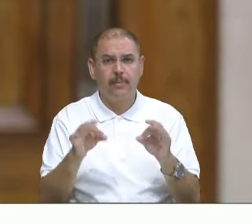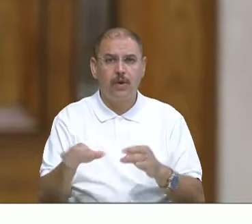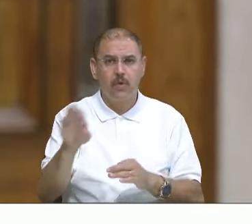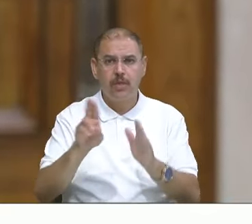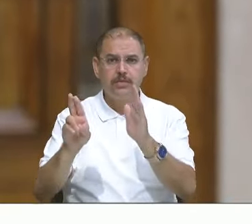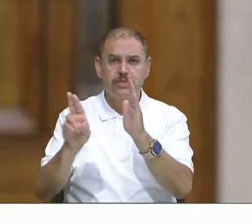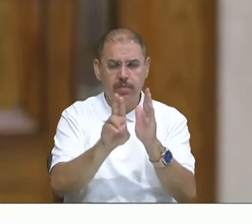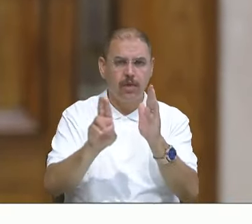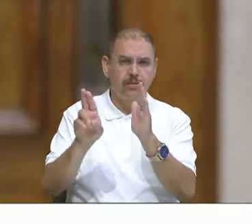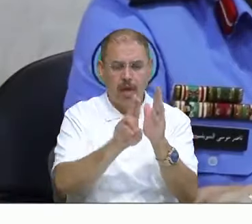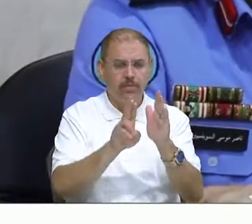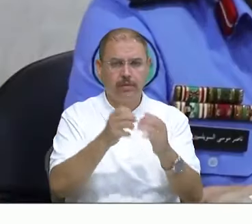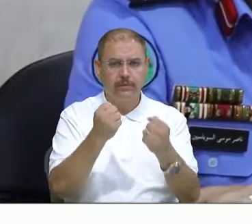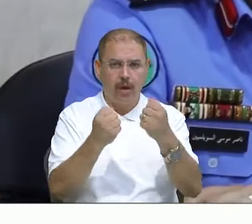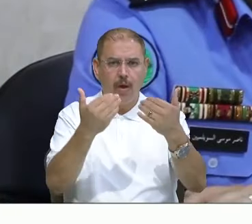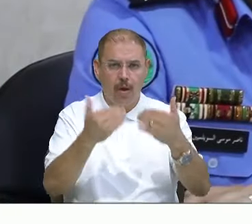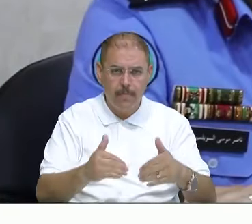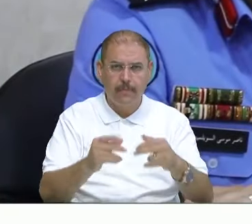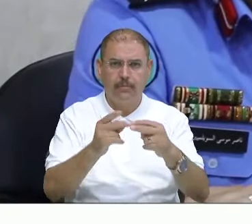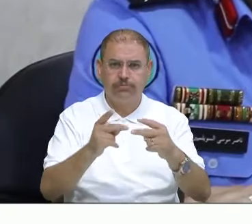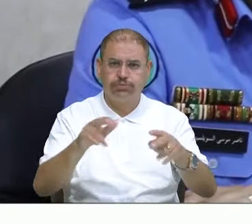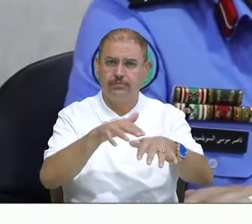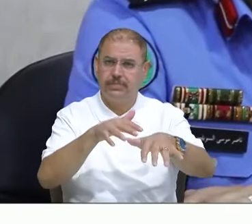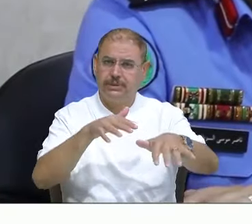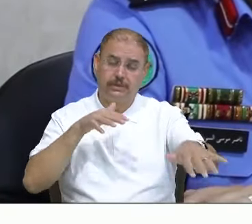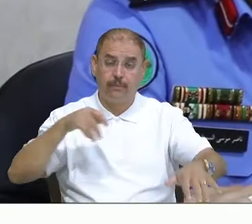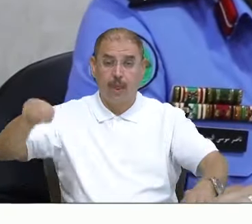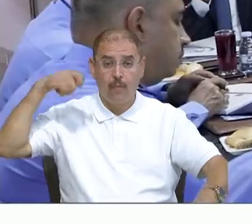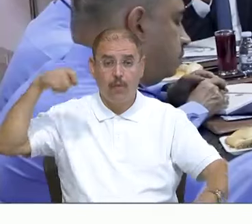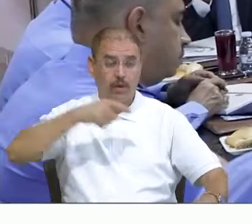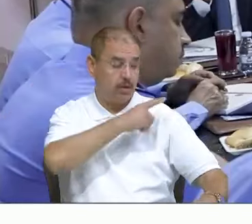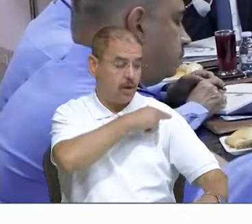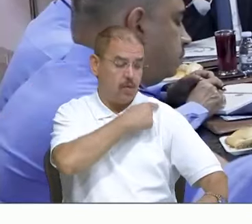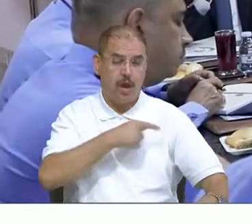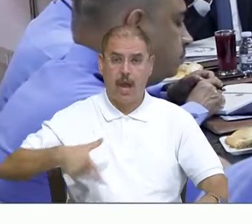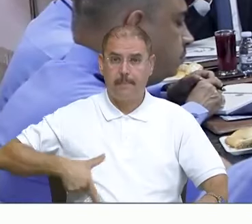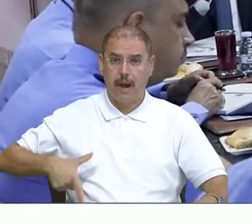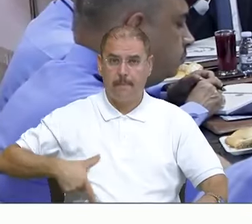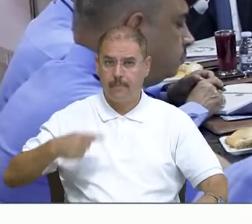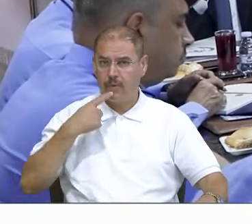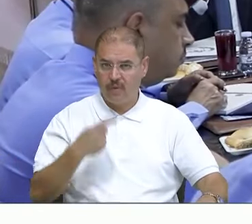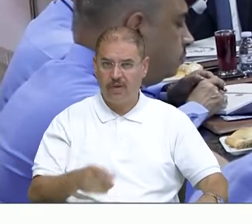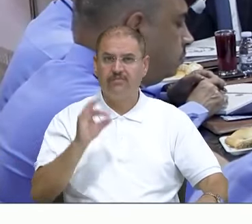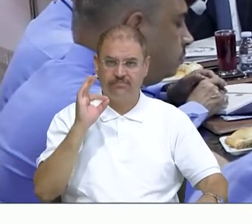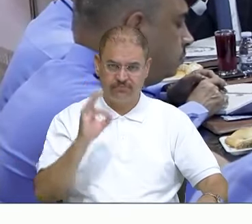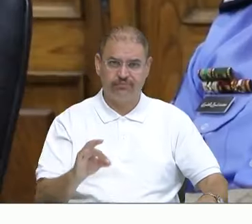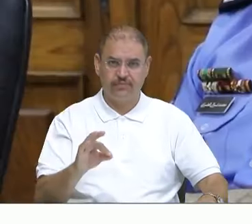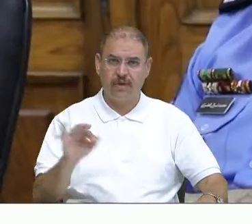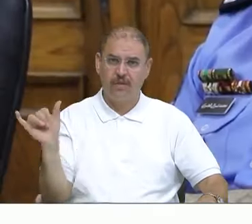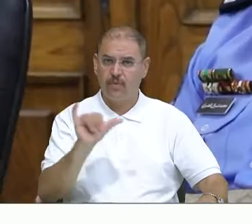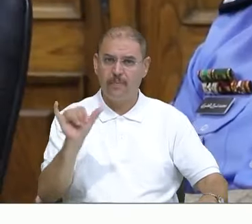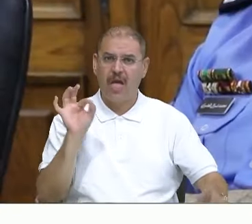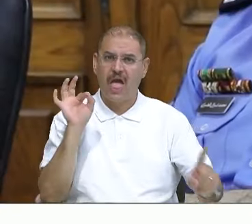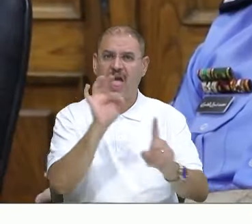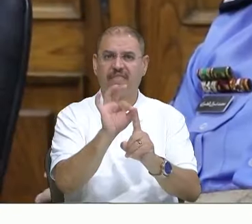والمعيقات المروريه من جانبه اكد مدير الامن العام على المضي قدما في تنفيذ الاستراتيجيه المروريه الهادفه